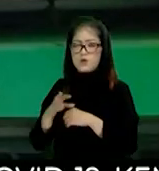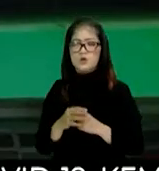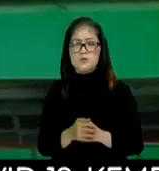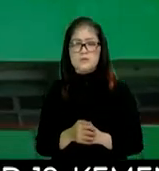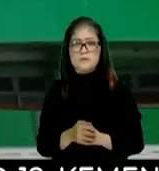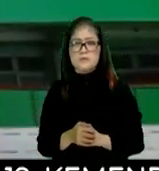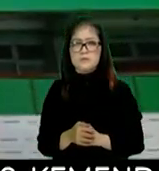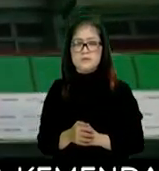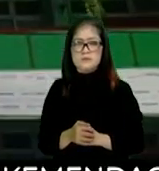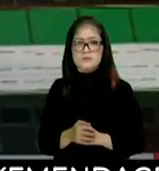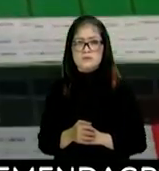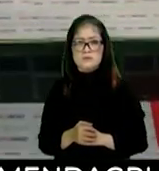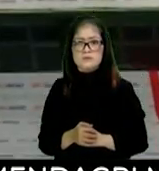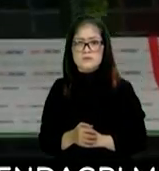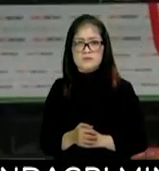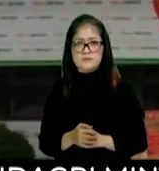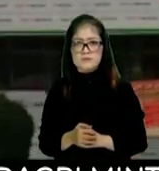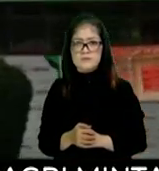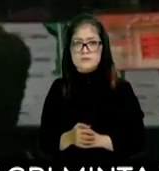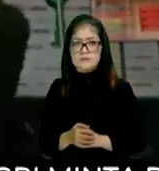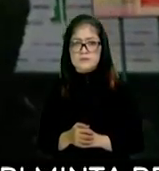dari Jakarta lagi Sanjaya anews melaporkan